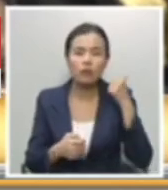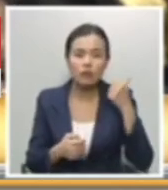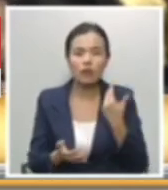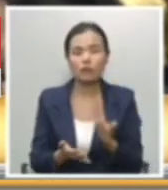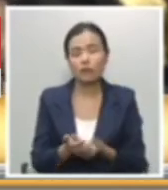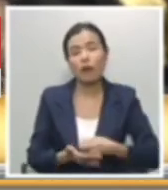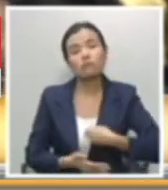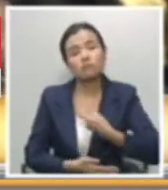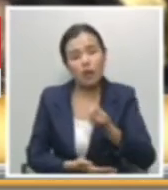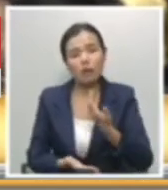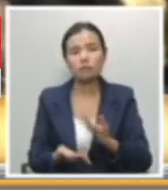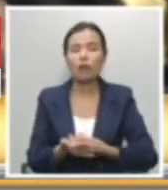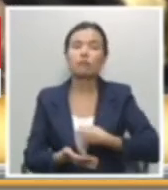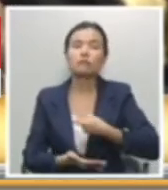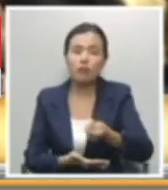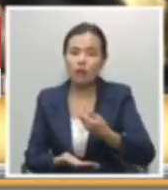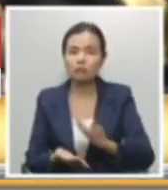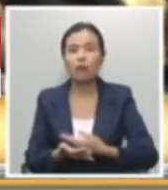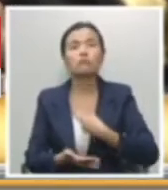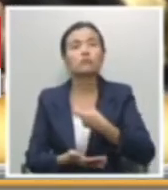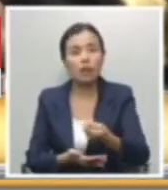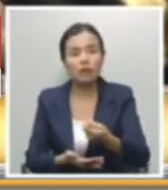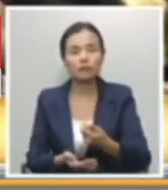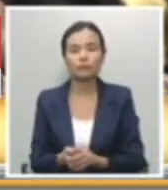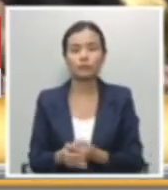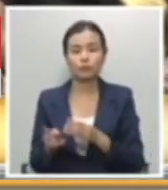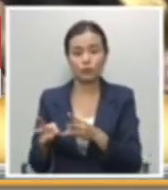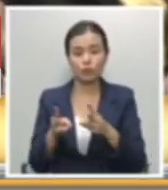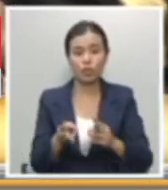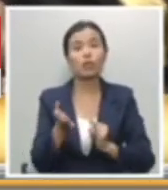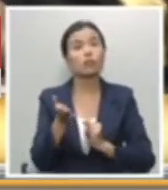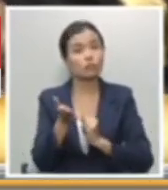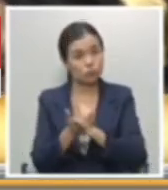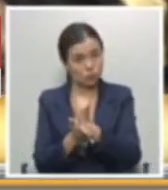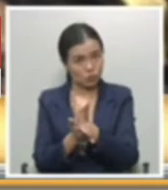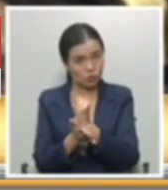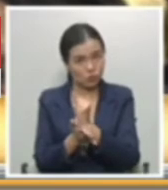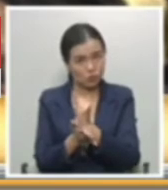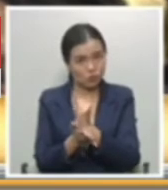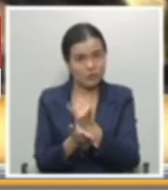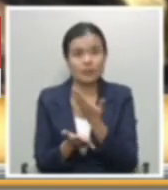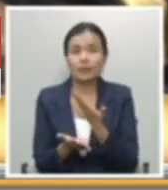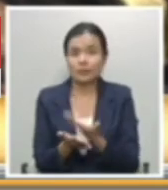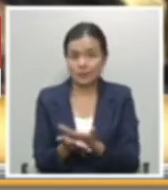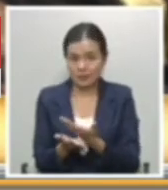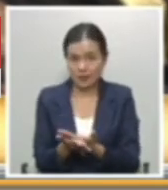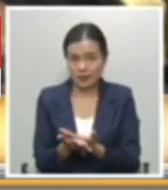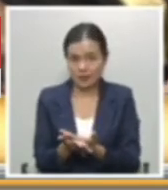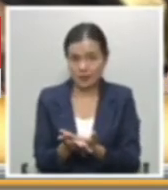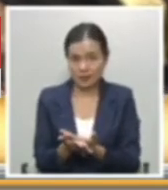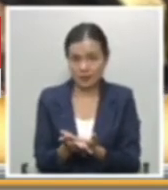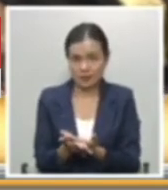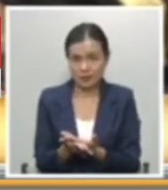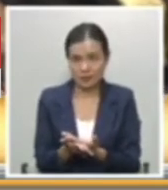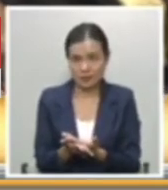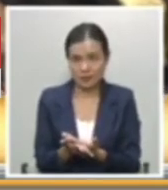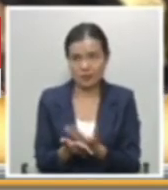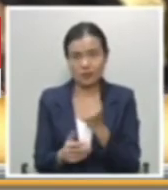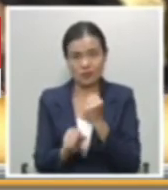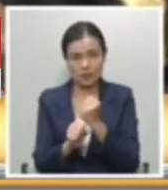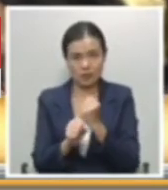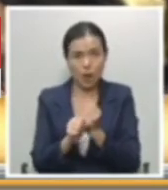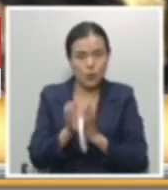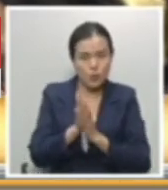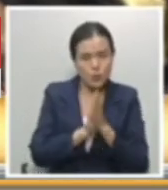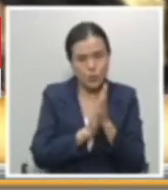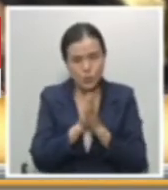ใหม่ในแนวทางที่ถูกต้องท่านต้องใช้งบประมาณในการสร้างแรงจูง